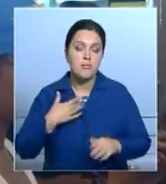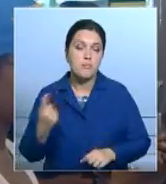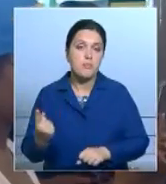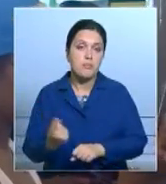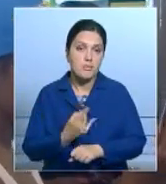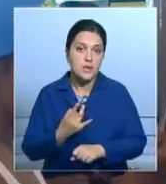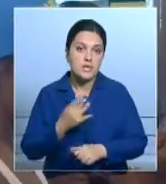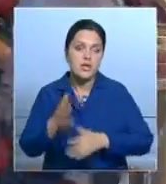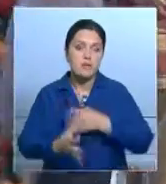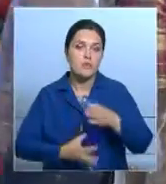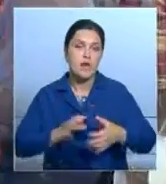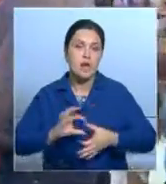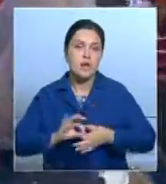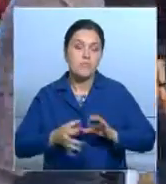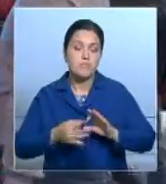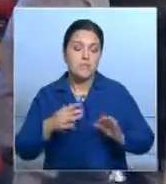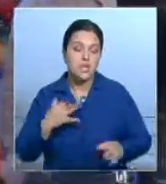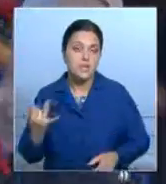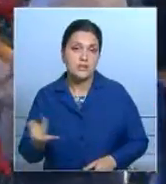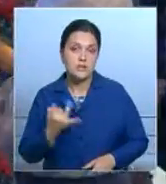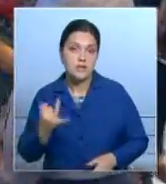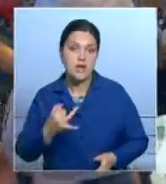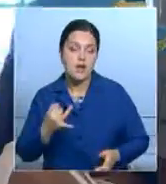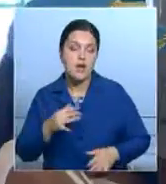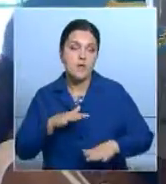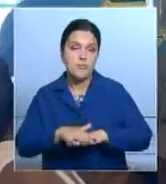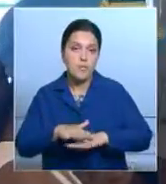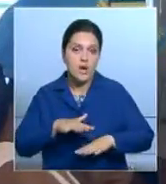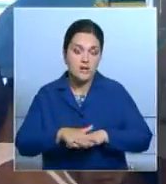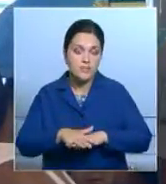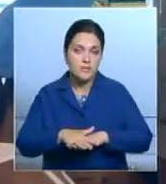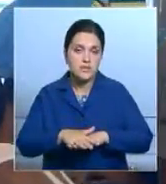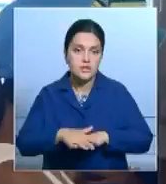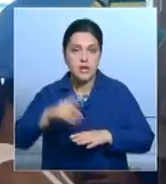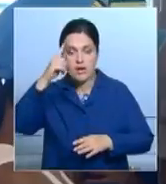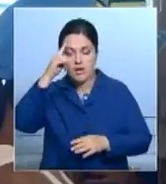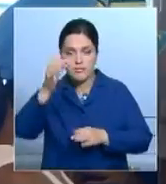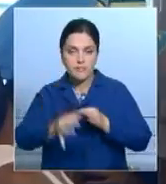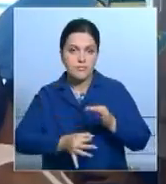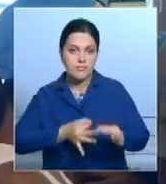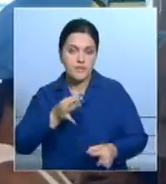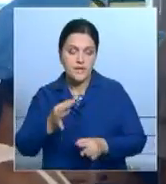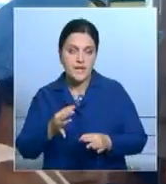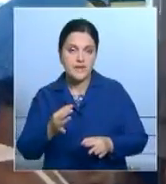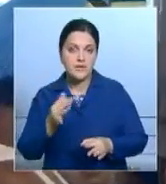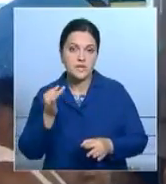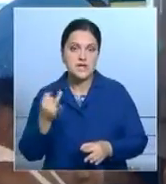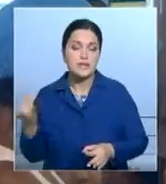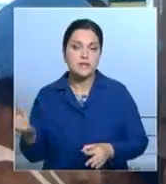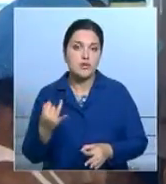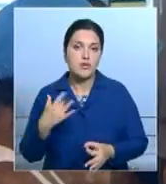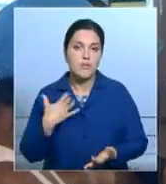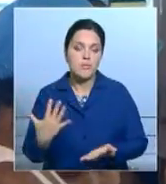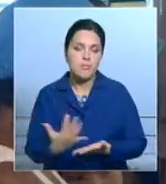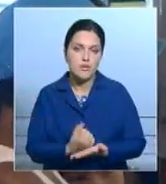первая международная олимпиада. Это мне интересно заниматься математикой, решать задачи. Особенно интересно, когда все получается.